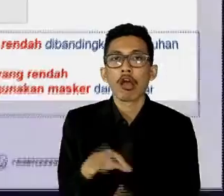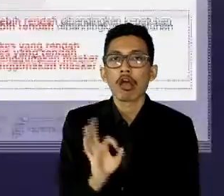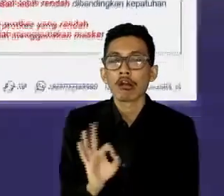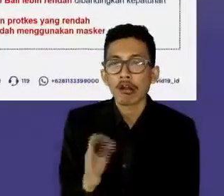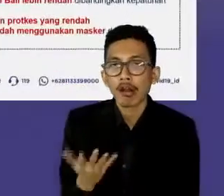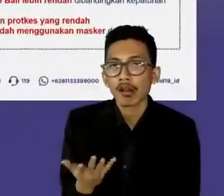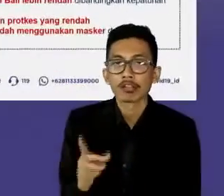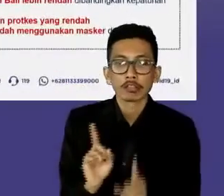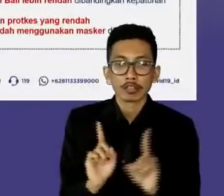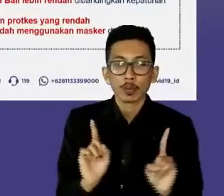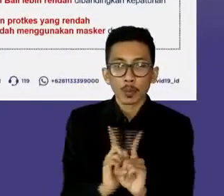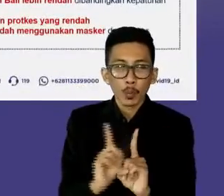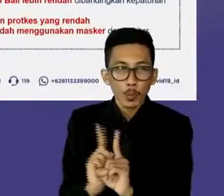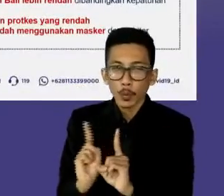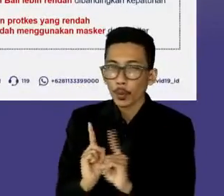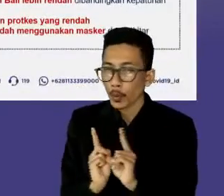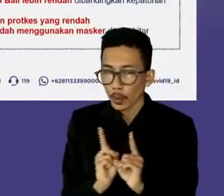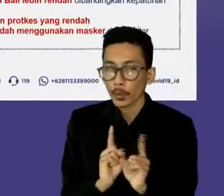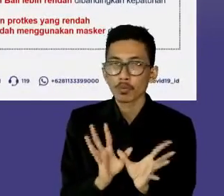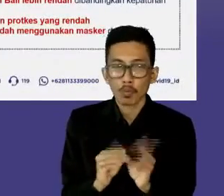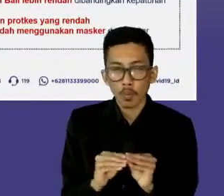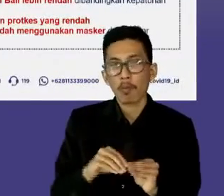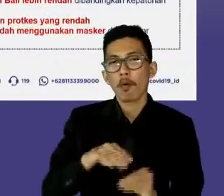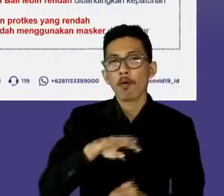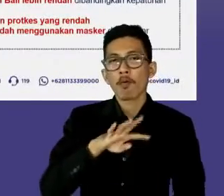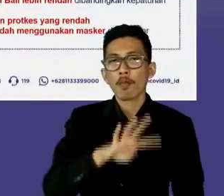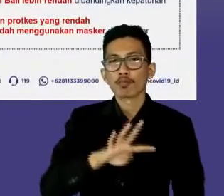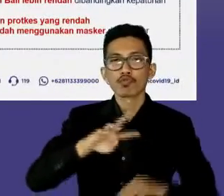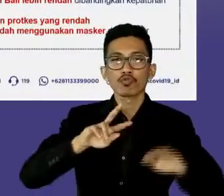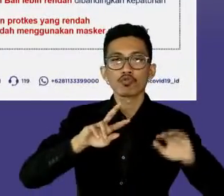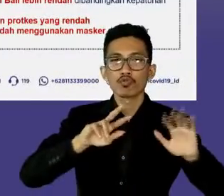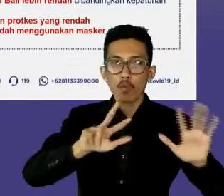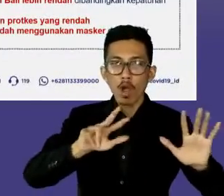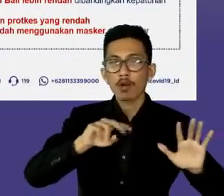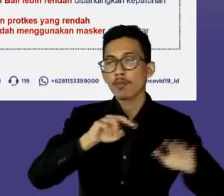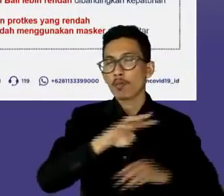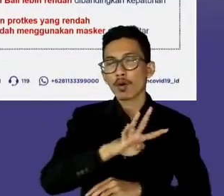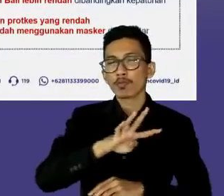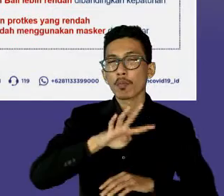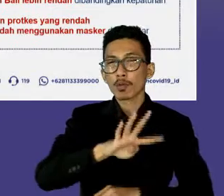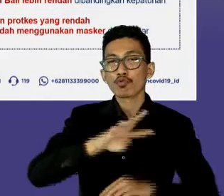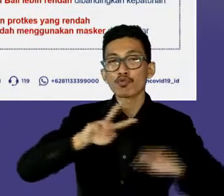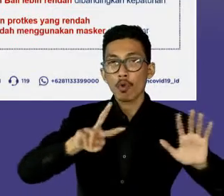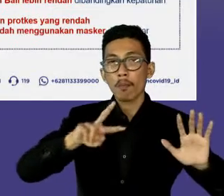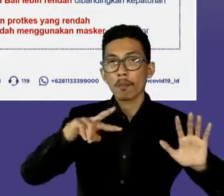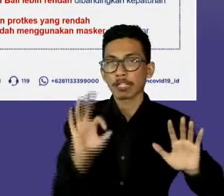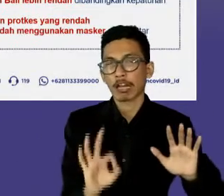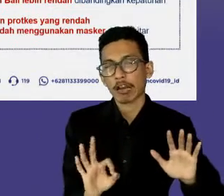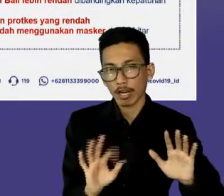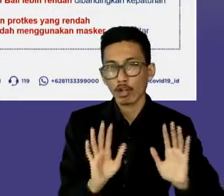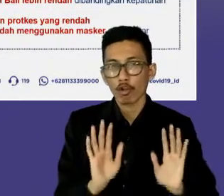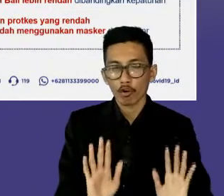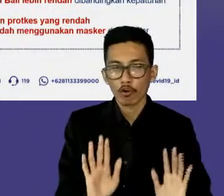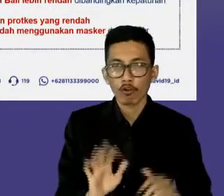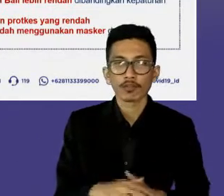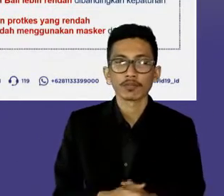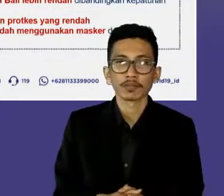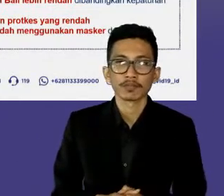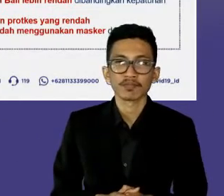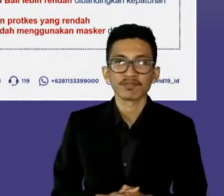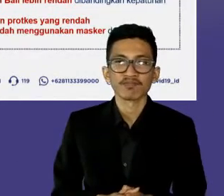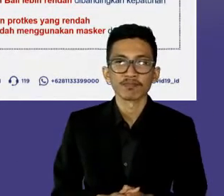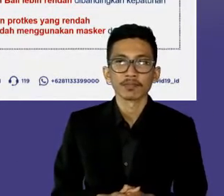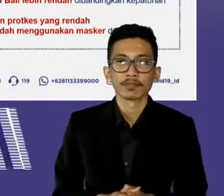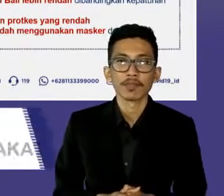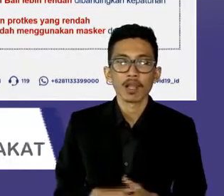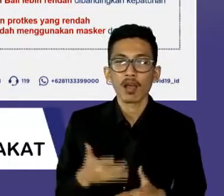juga sama, sekitar 42,75%. Kemudian kita lihat juga yang cakupan kelurahan desanya kurang patuh gitu